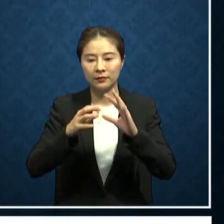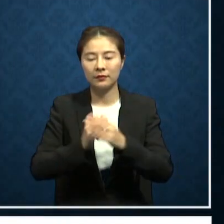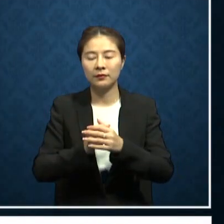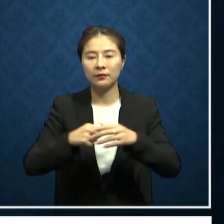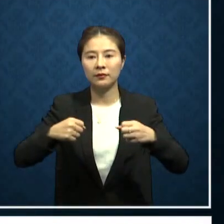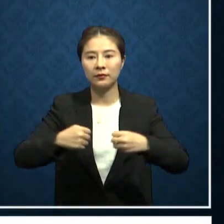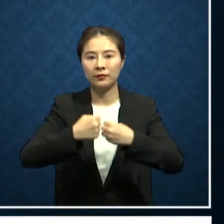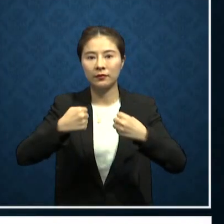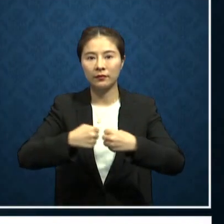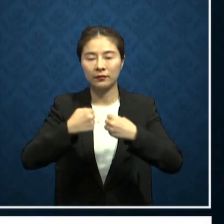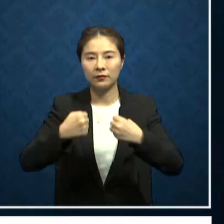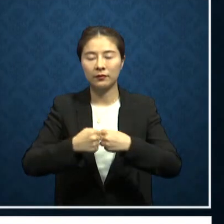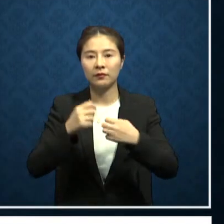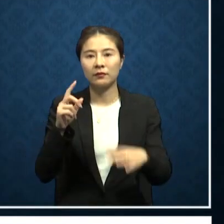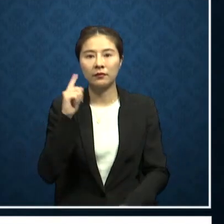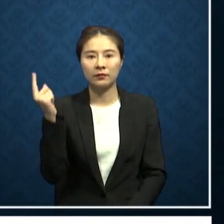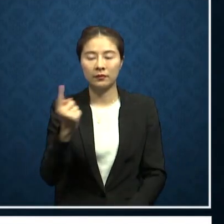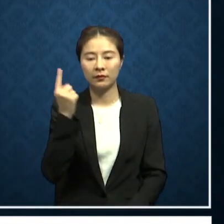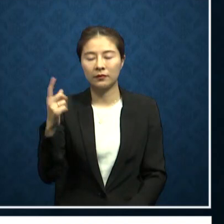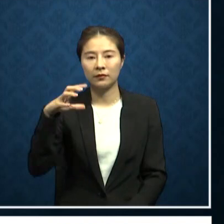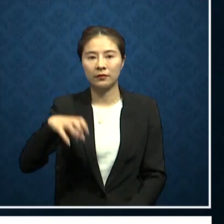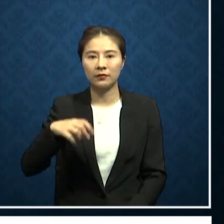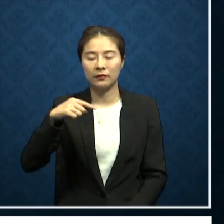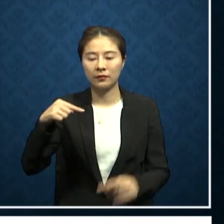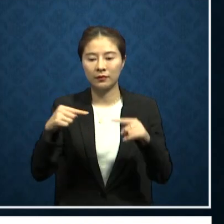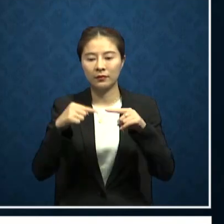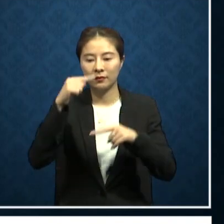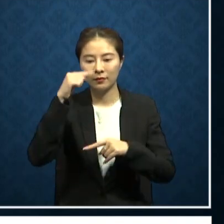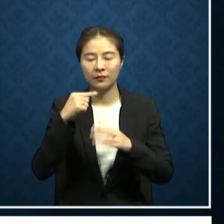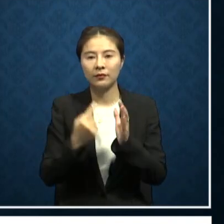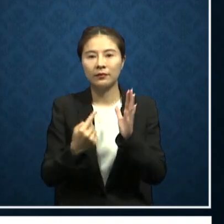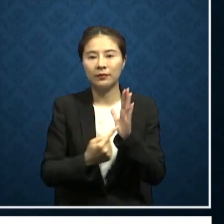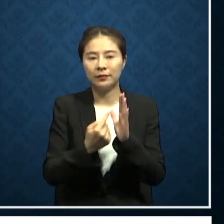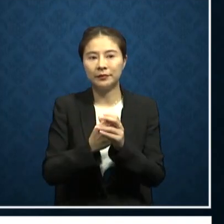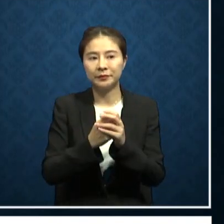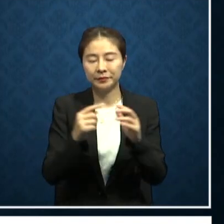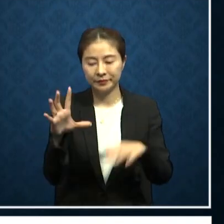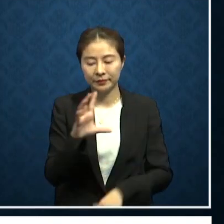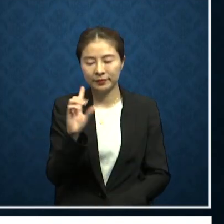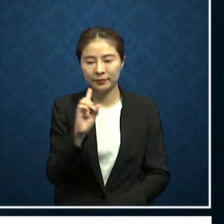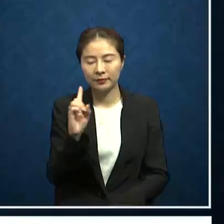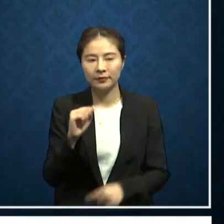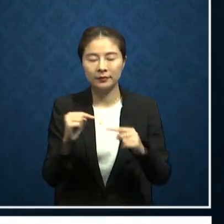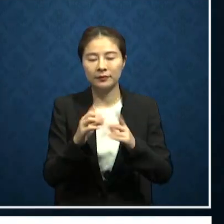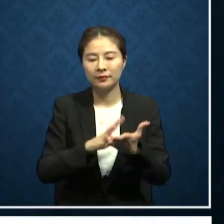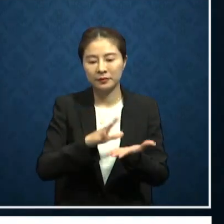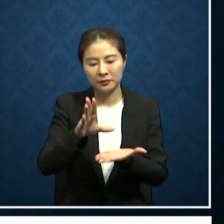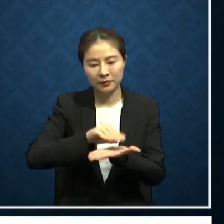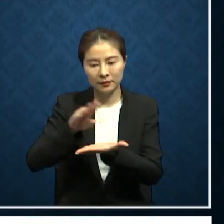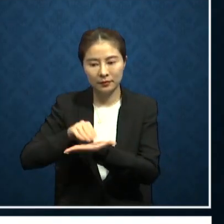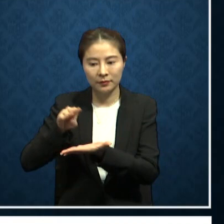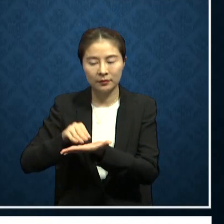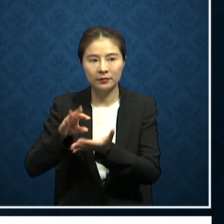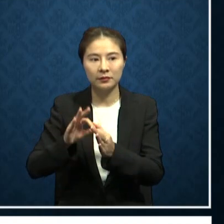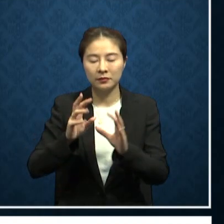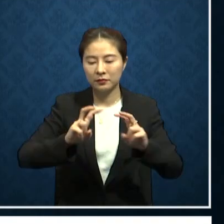ท่องเที่ยวค่ะโดยมีโครงสร้างการนำเสนอในเรื่องของความเป็นมาในการพิจารณาการศึกษาข้อมูลสำคัญการดำเนินงานการ